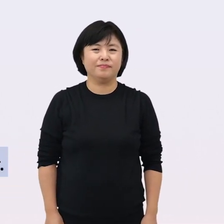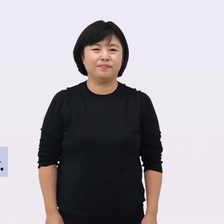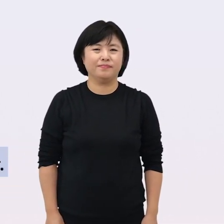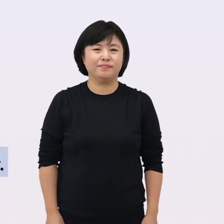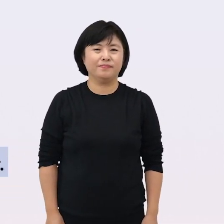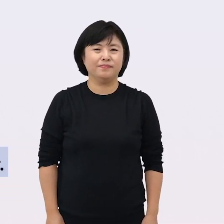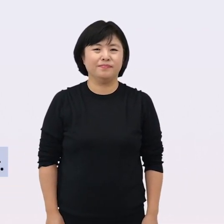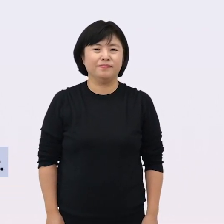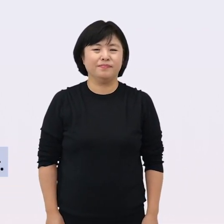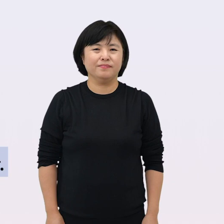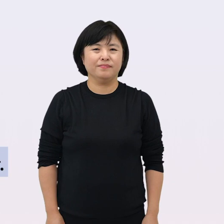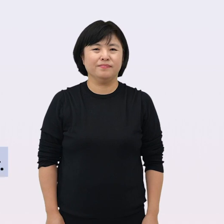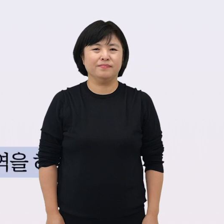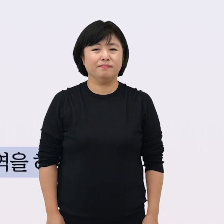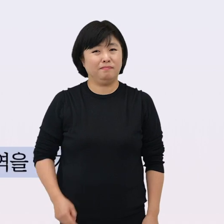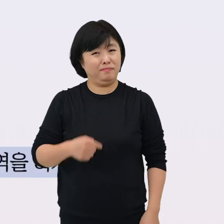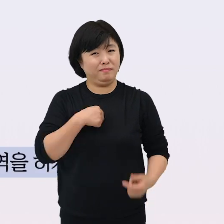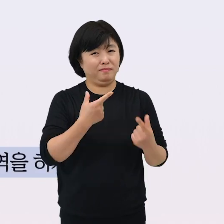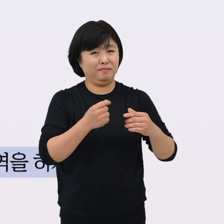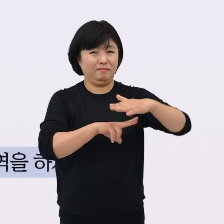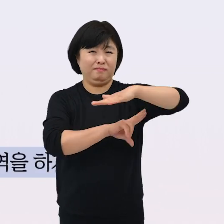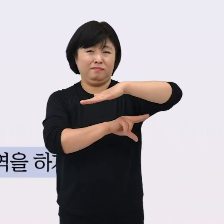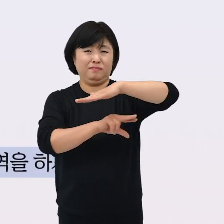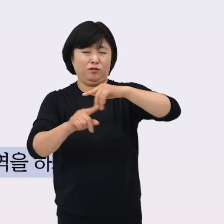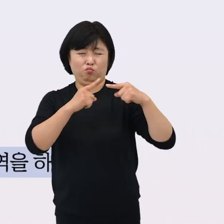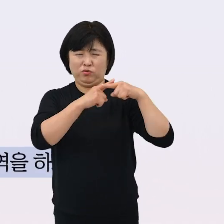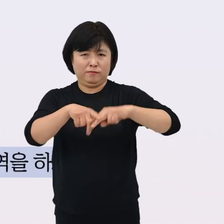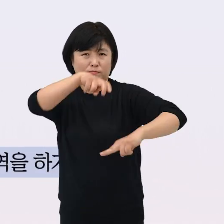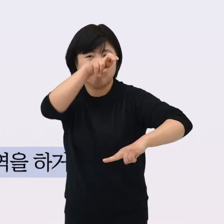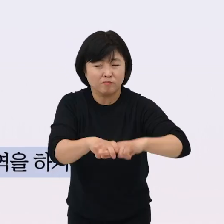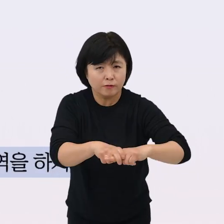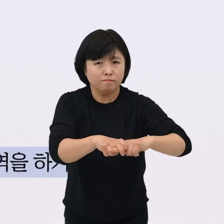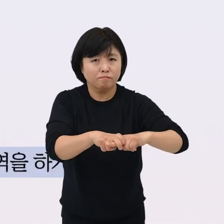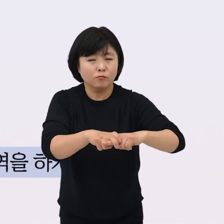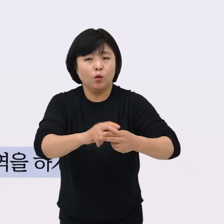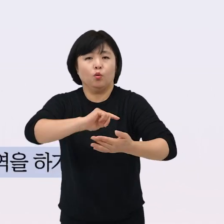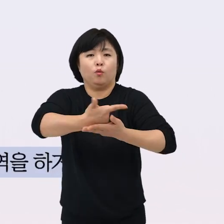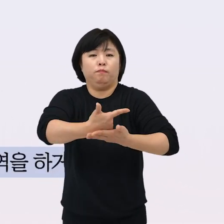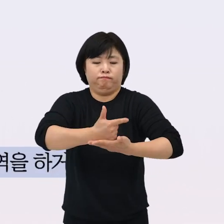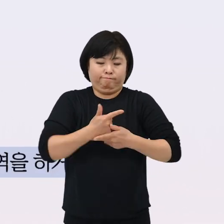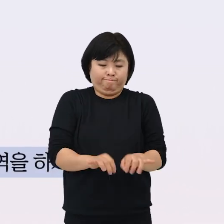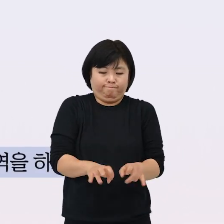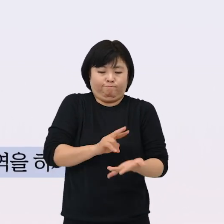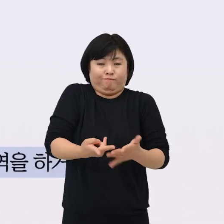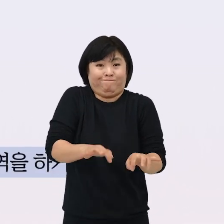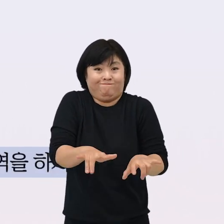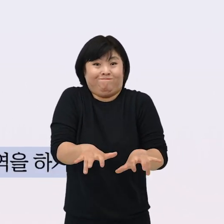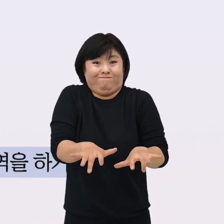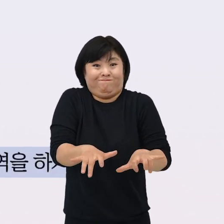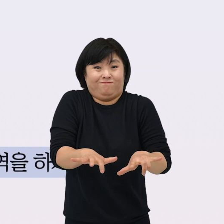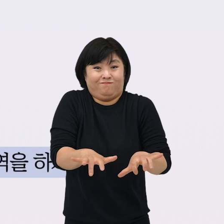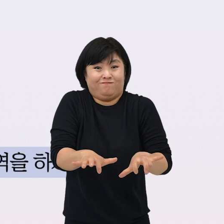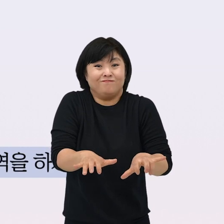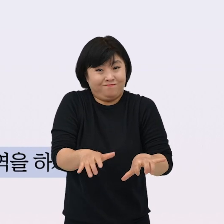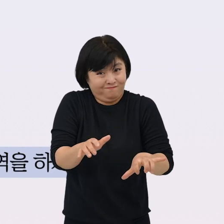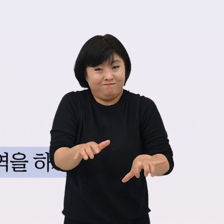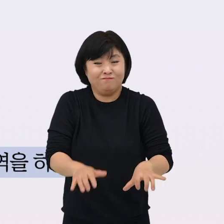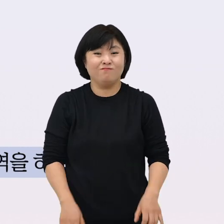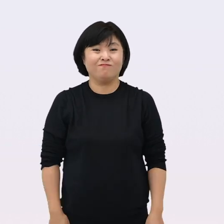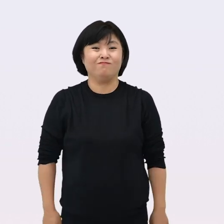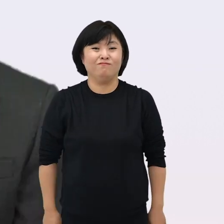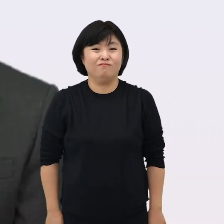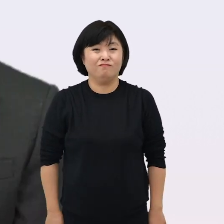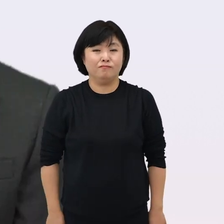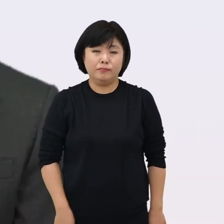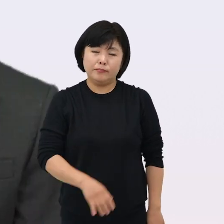조정을 해야지 되거든요. 저 같은 경우에는 이제 지하철을 타면은 무조건 앉아서 가면 노트북을 열고 번역을